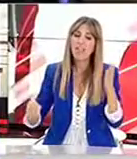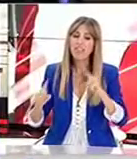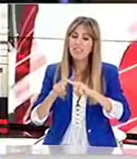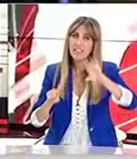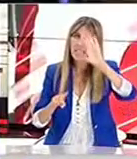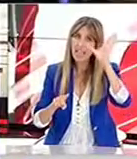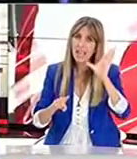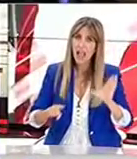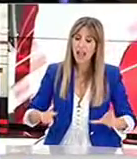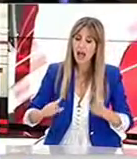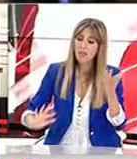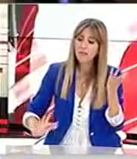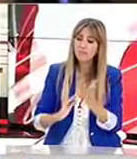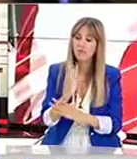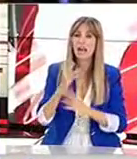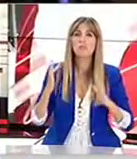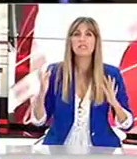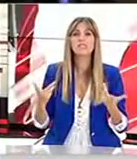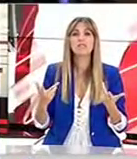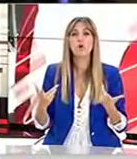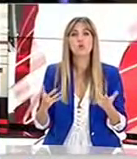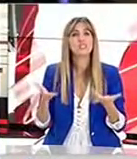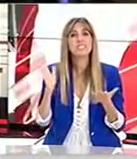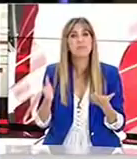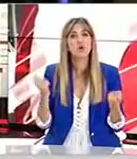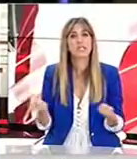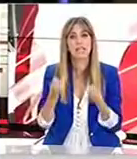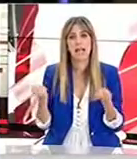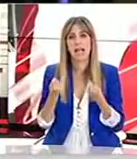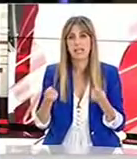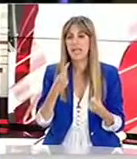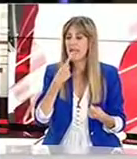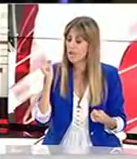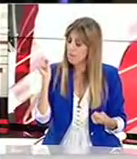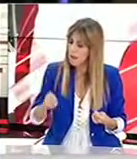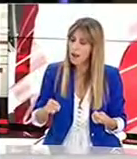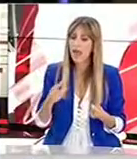με τη μείωση των διοδίων και βέβαια την έλευση του σιδηροδρόμου στο λιμάνι της Πάτρας.